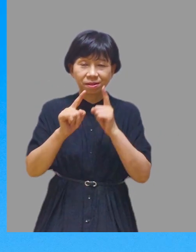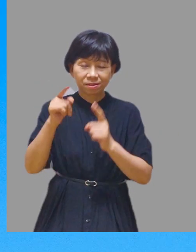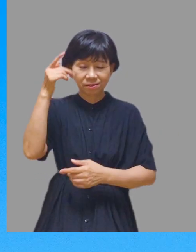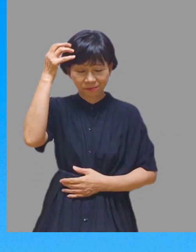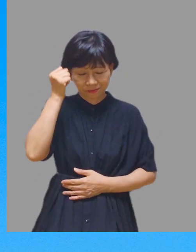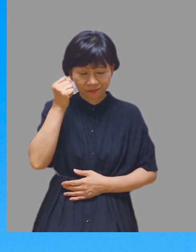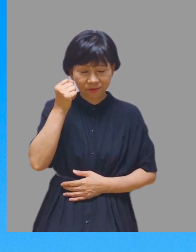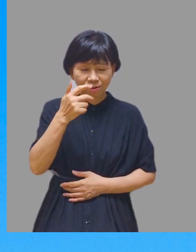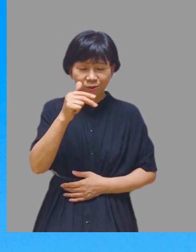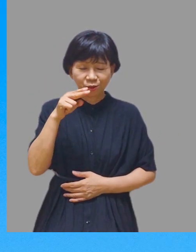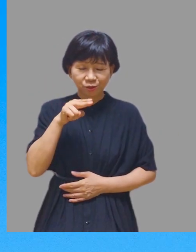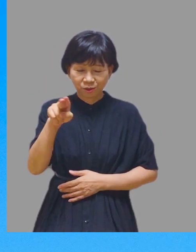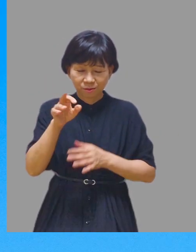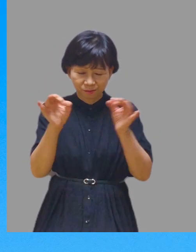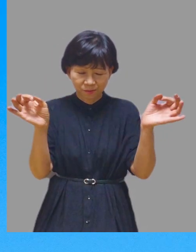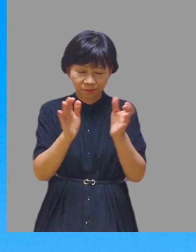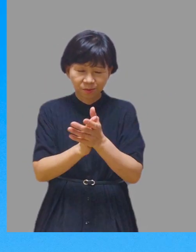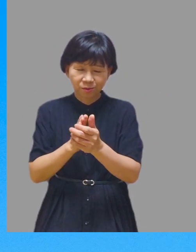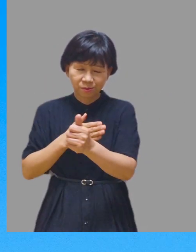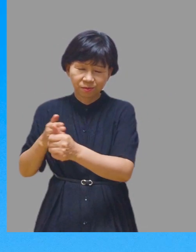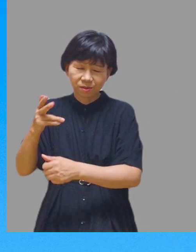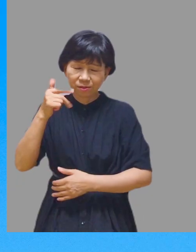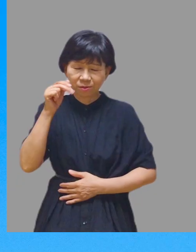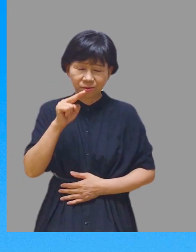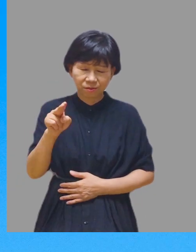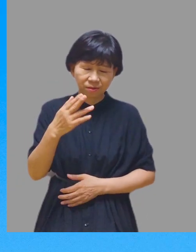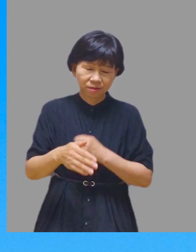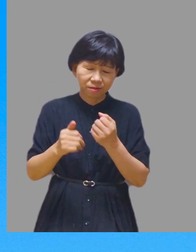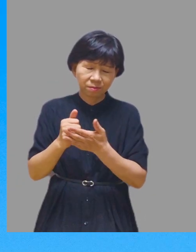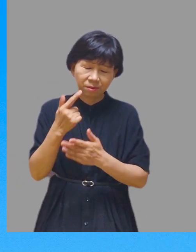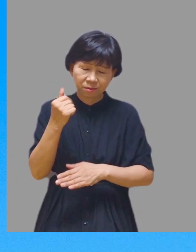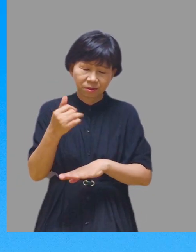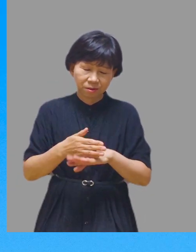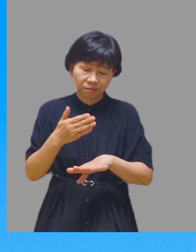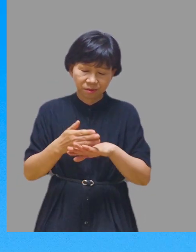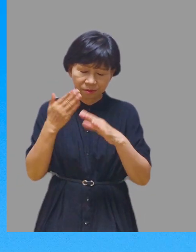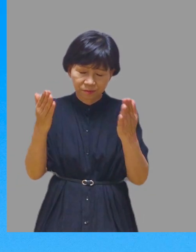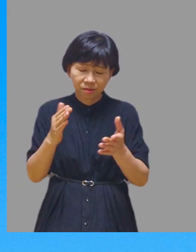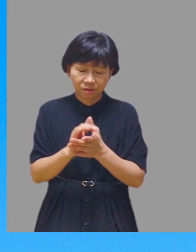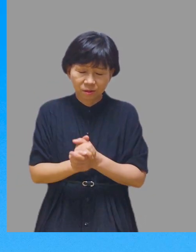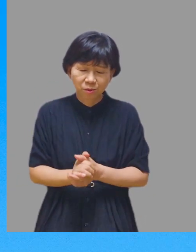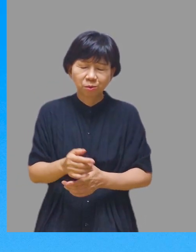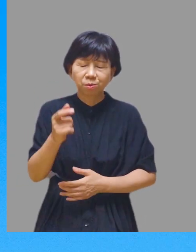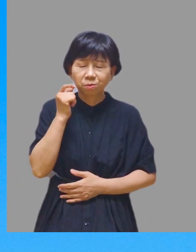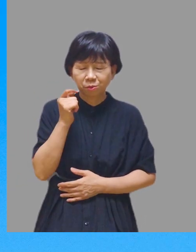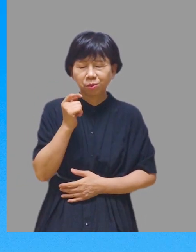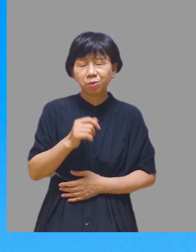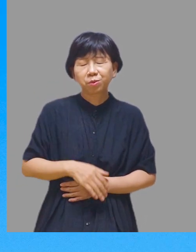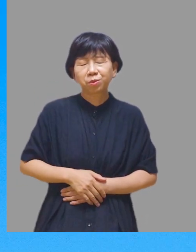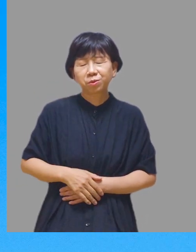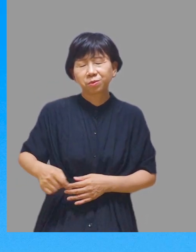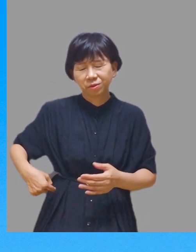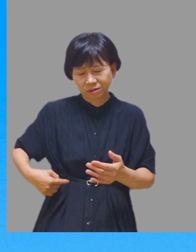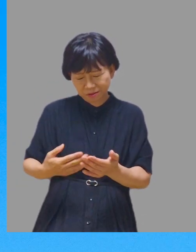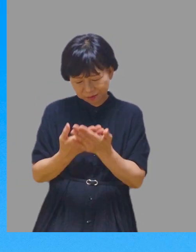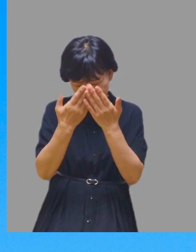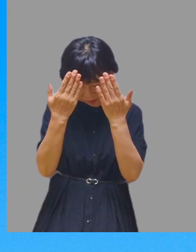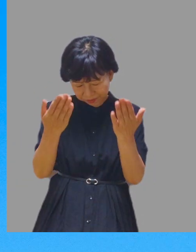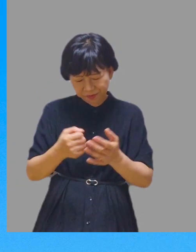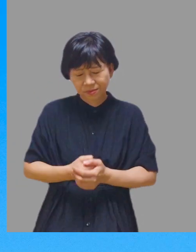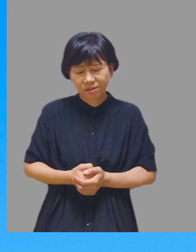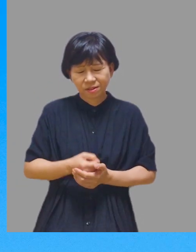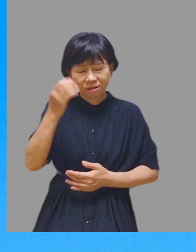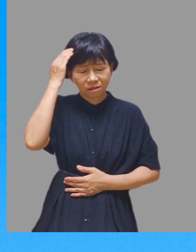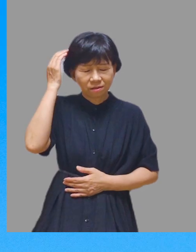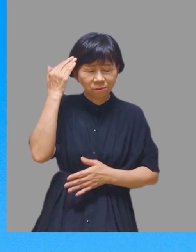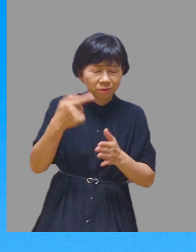부르시고 기도합니다. 주여, 하나님 아버지 감사합니다. 기도하지 못했습니다. 회개합니다. 이